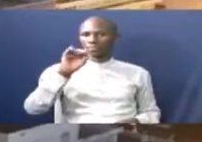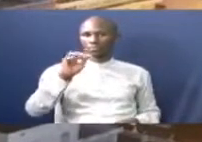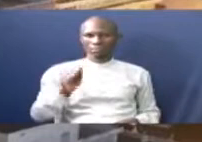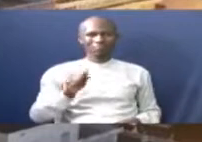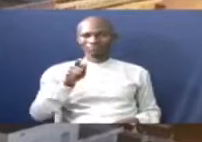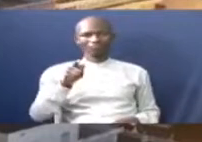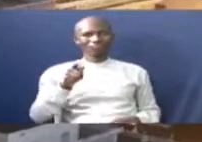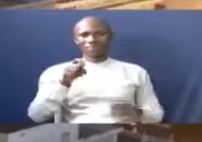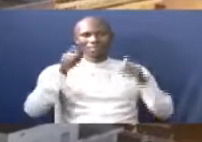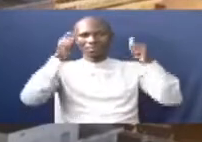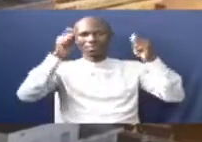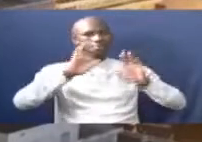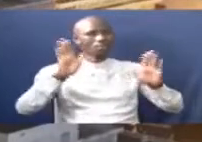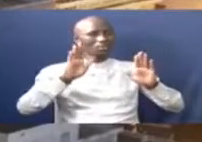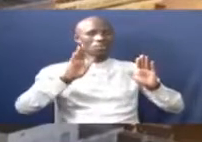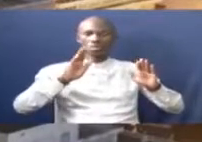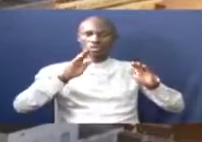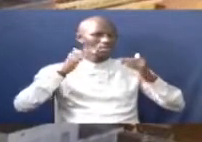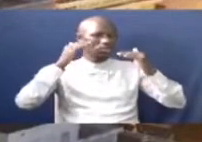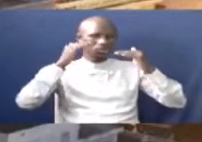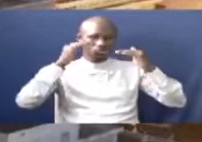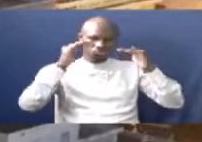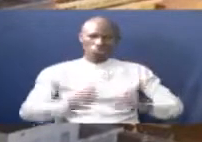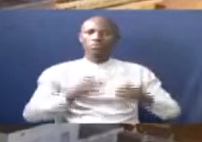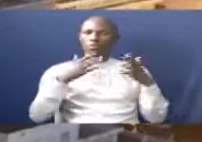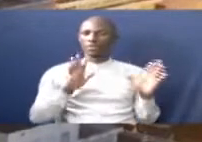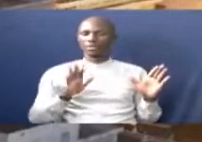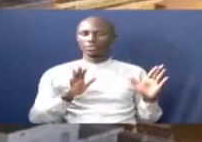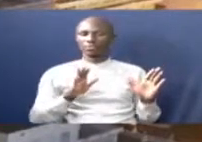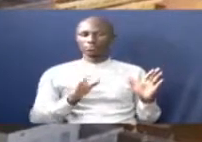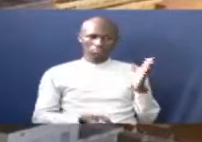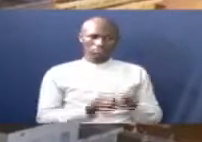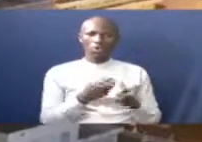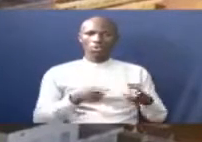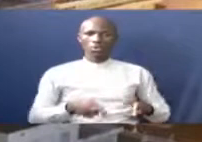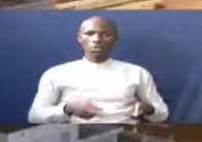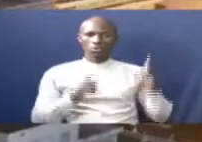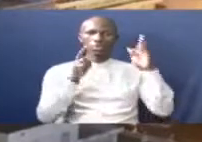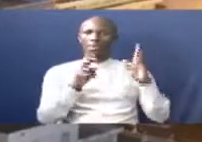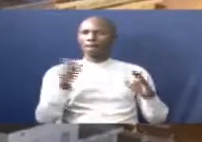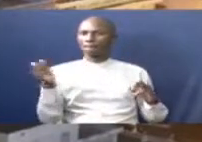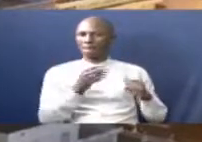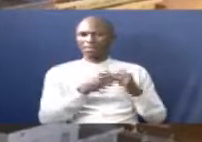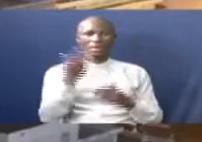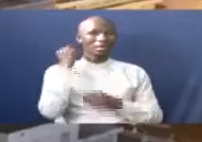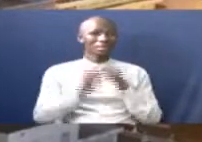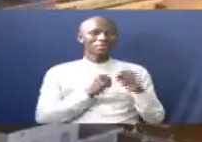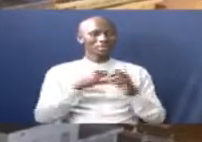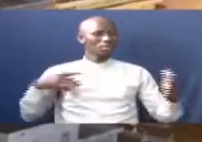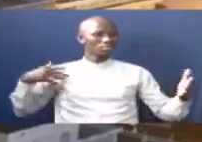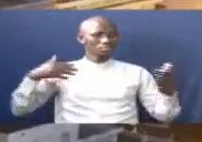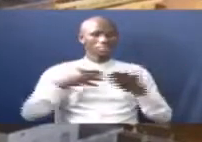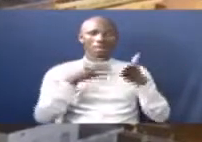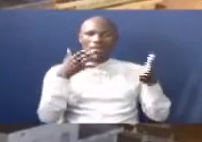Kutwaiisya maandamano kuleana na contractor la wanengiwe wa ya wa kwa katali o maiwe taka na kuma mwe wana na mwaka mudhelu kubikia oyu